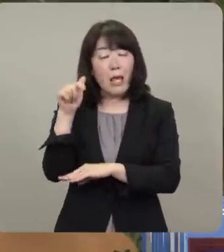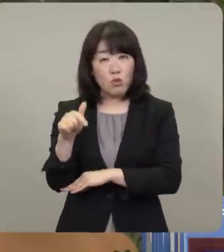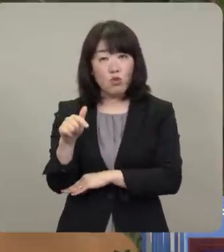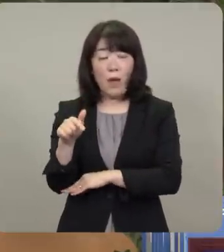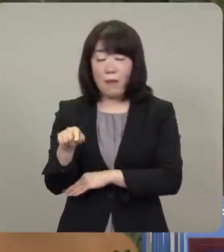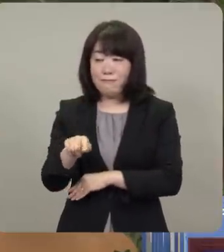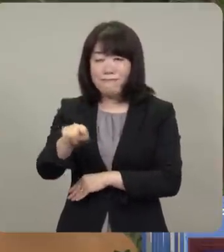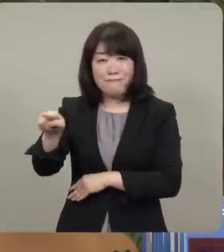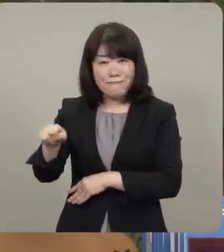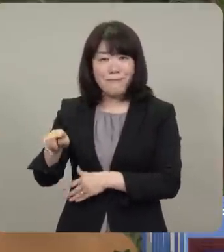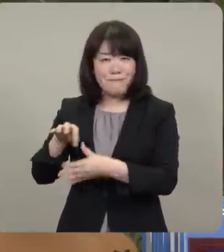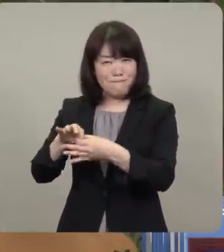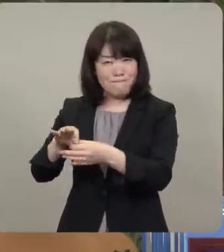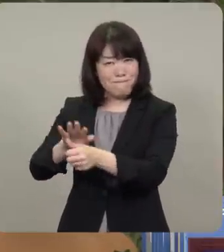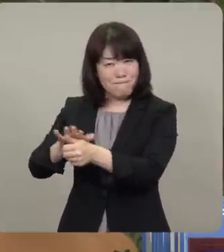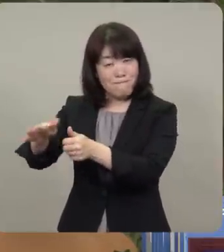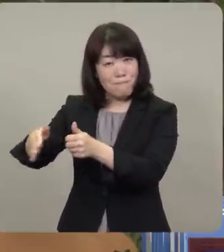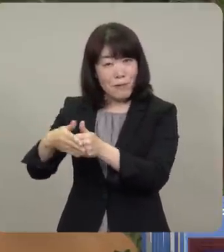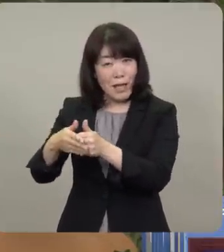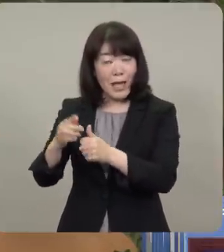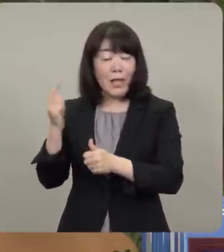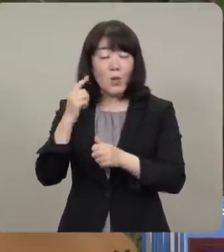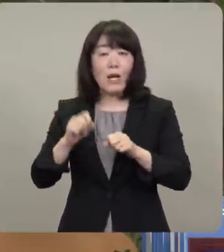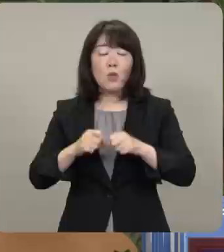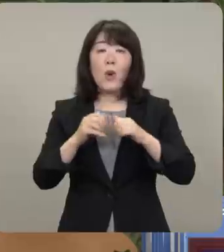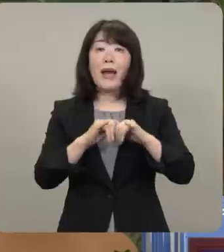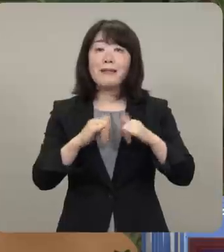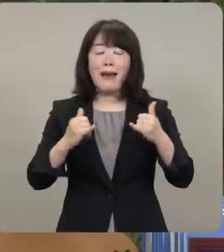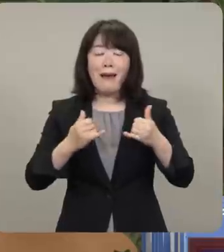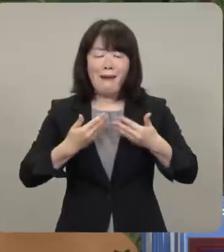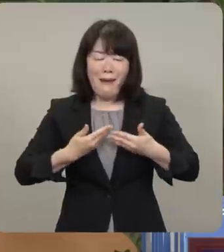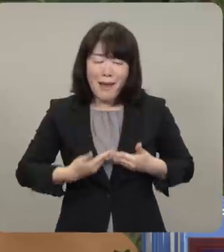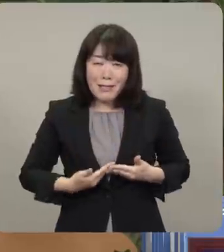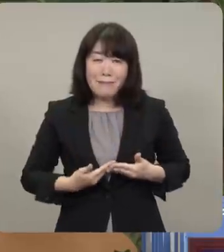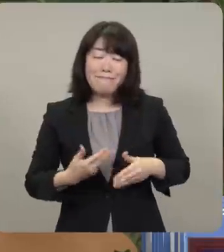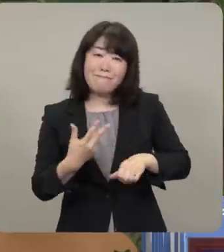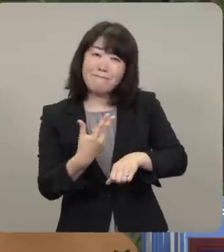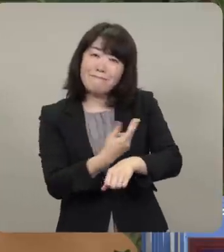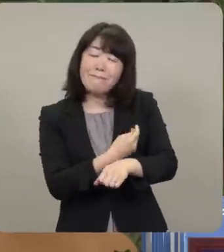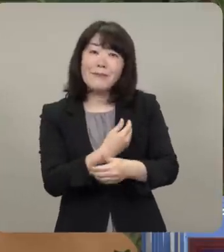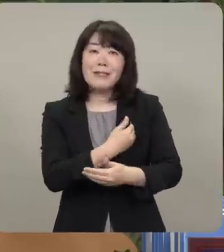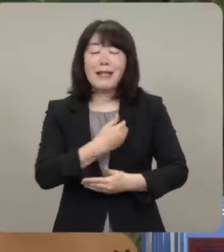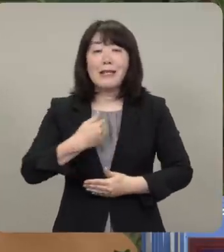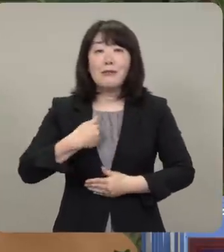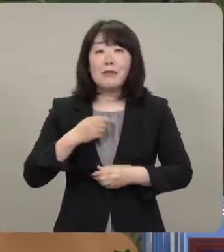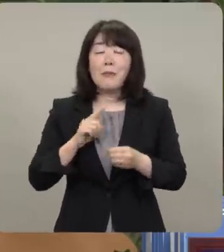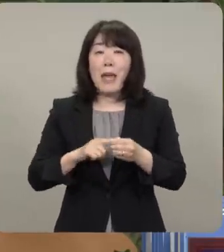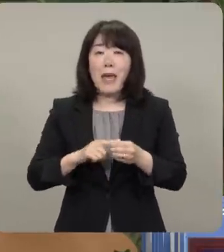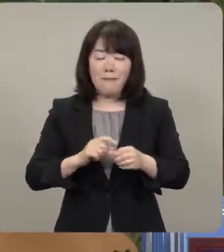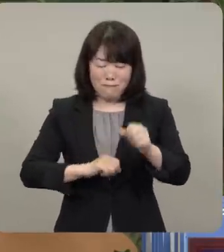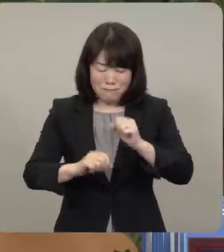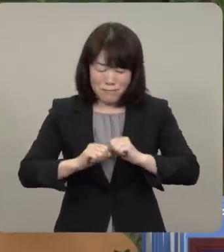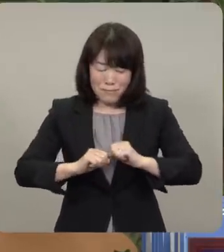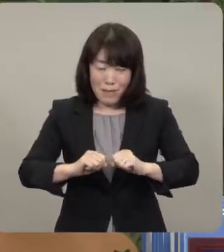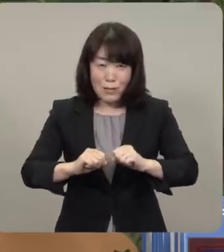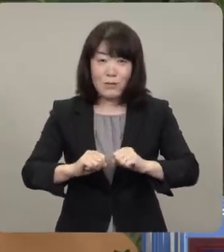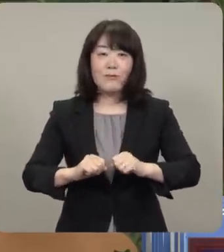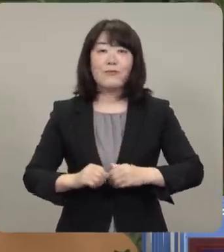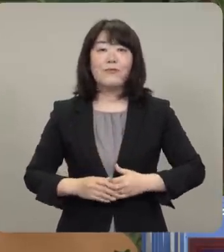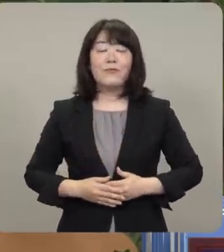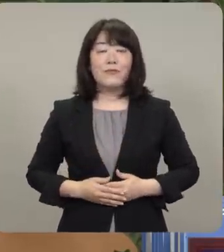し聴覚障害者の方が安心してワクチンを接種できるよう取り組んでまいり